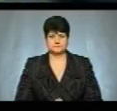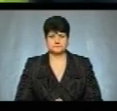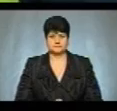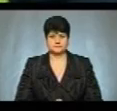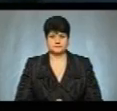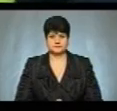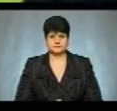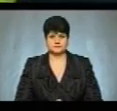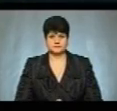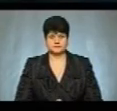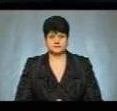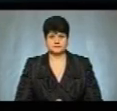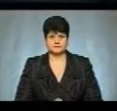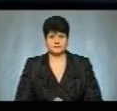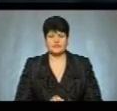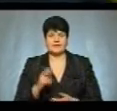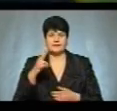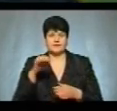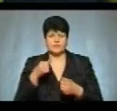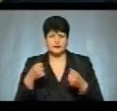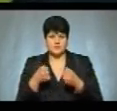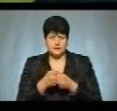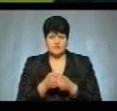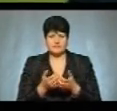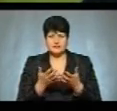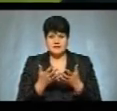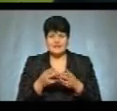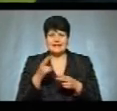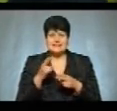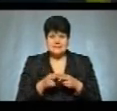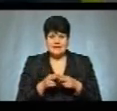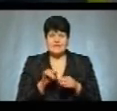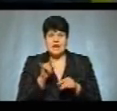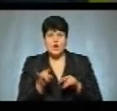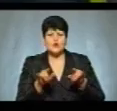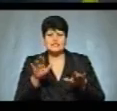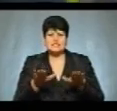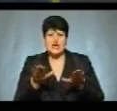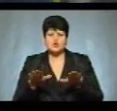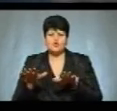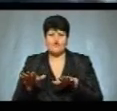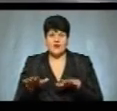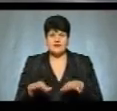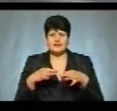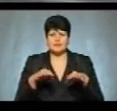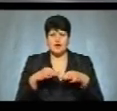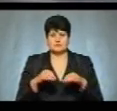Ведемо вольне дорожньо-транспортної пригоди, встановлюємо кінцеве розташування транспортних засобів слідової інформації.